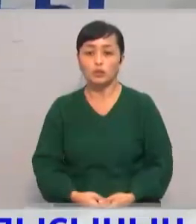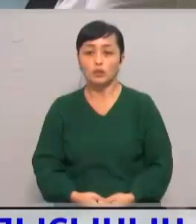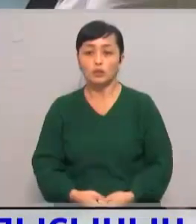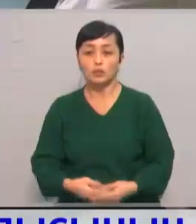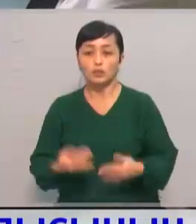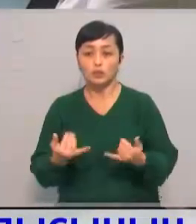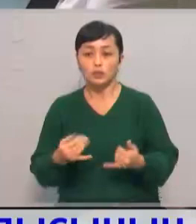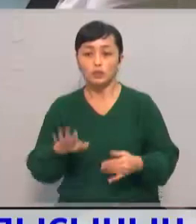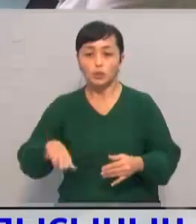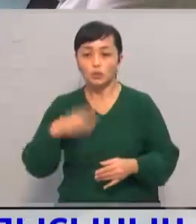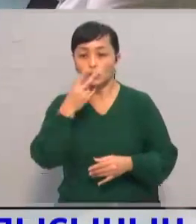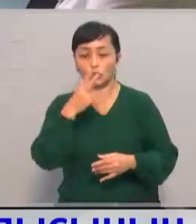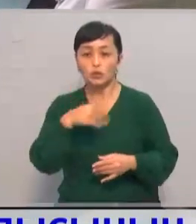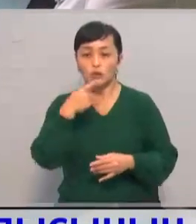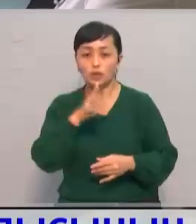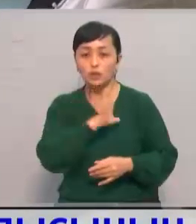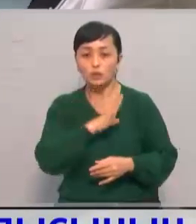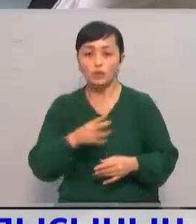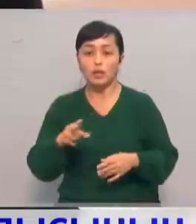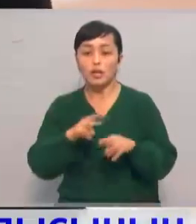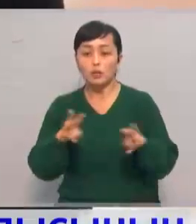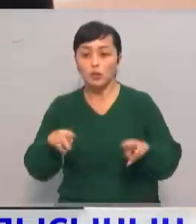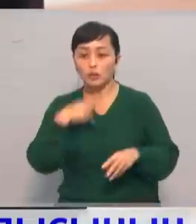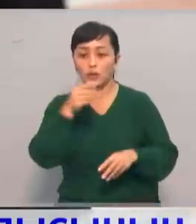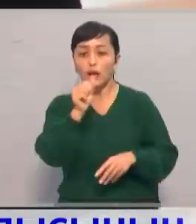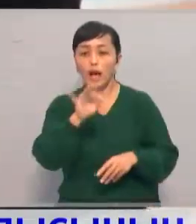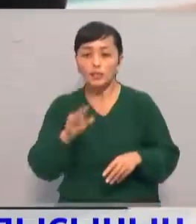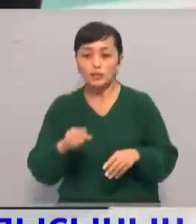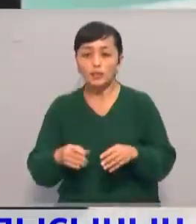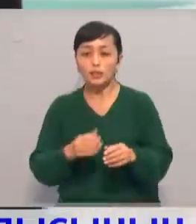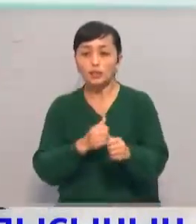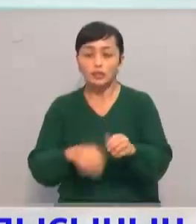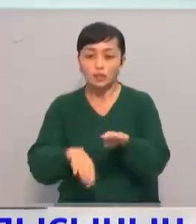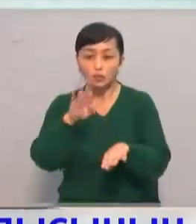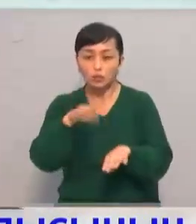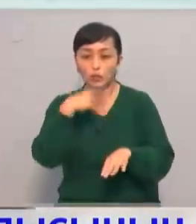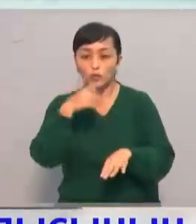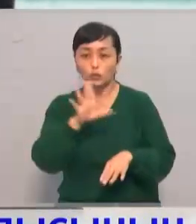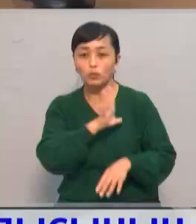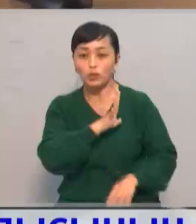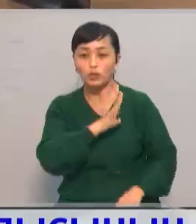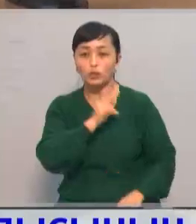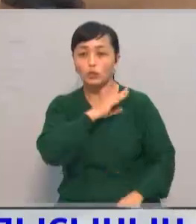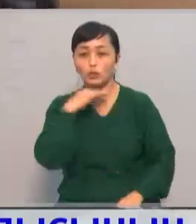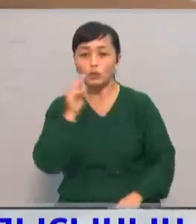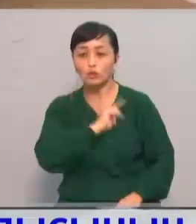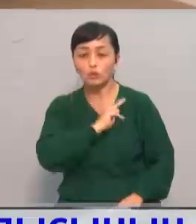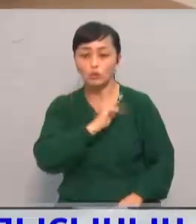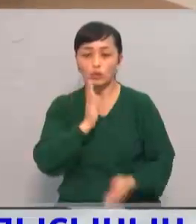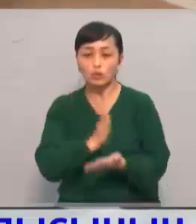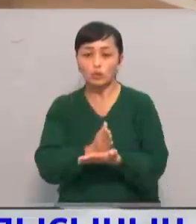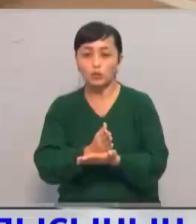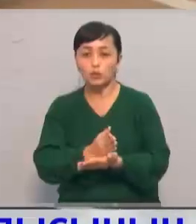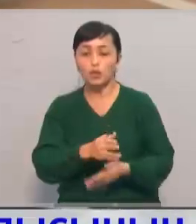біреу былай келе жатыр. Мамандардың айтуынша, қазір өңірімізде асық ату спортын жандандыру мақсатында бірқатар игілікті істер атқарылып жатыр. Жастайынан бұл